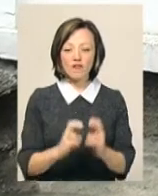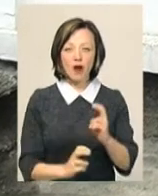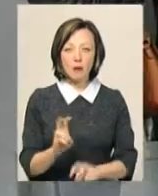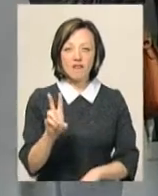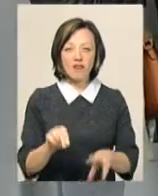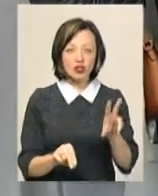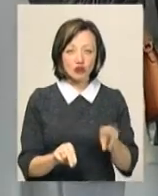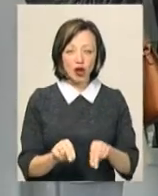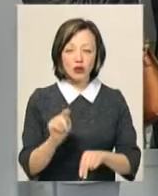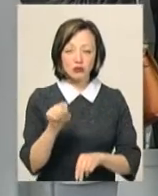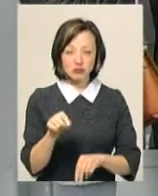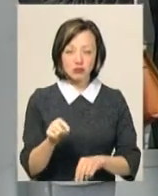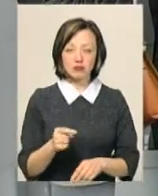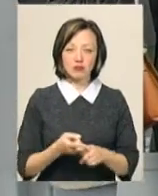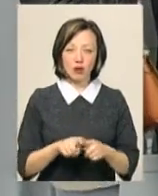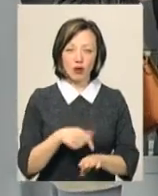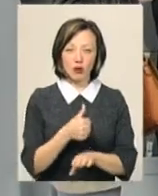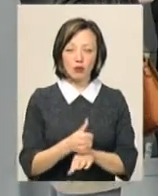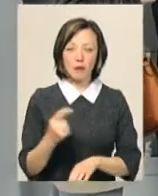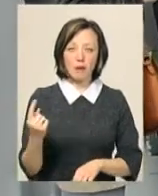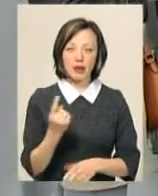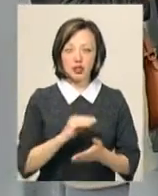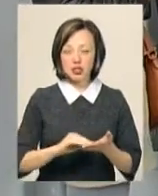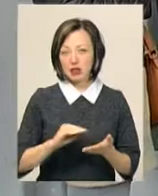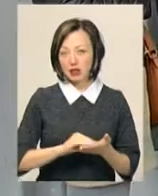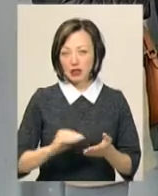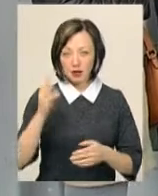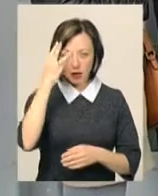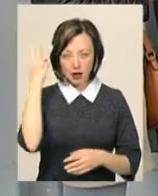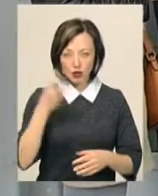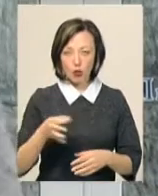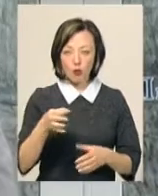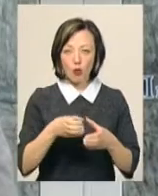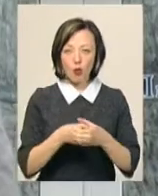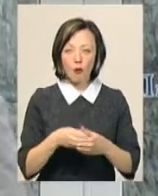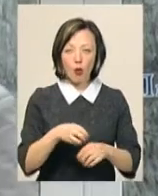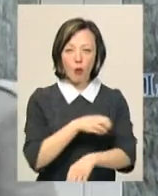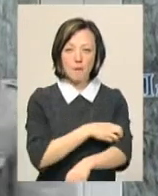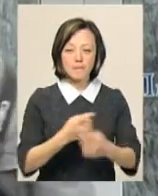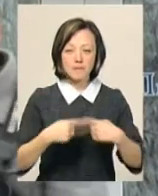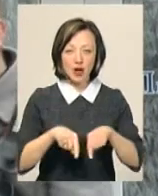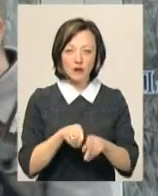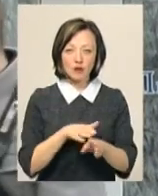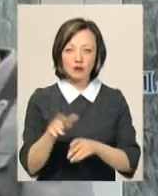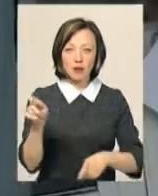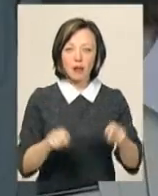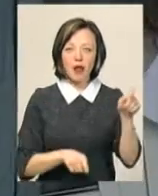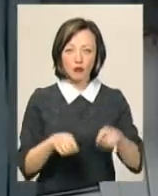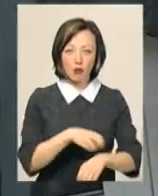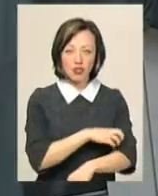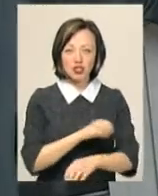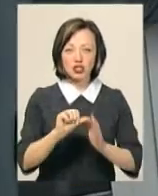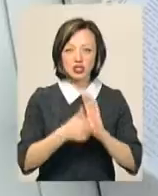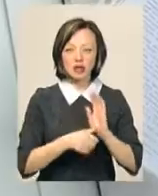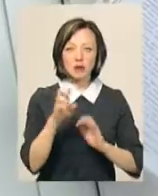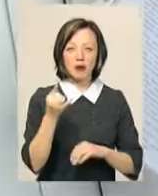що саме на підприємстві, яке очолює перший секретар Хмельницького обкому Компартії, і відбувся пленум комуністів 16 березня.